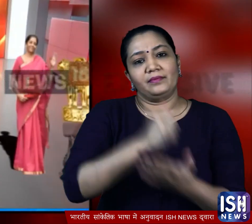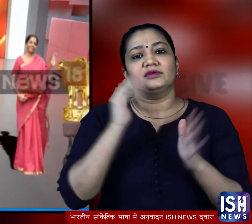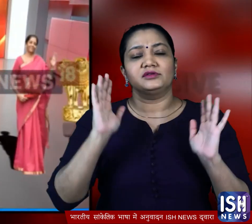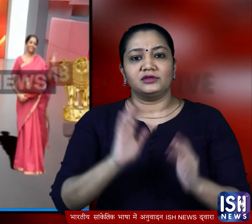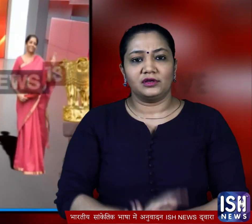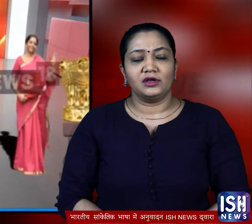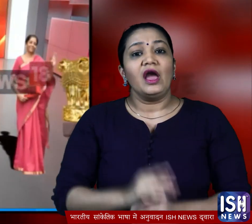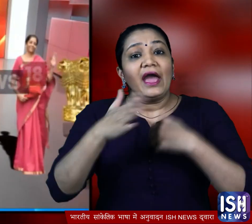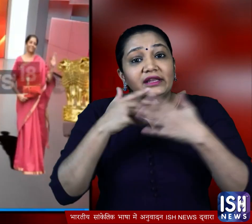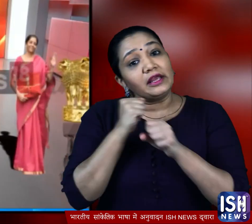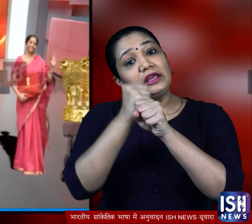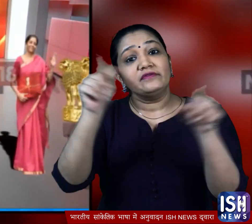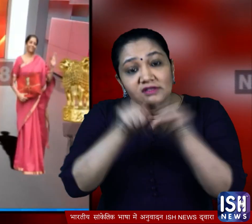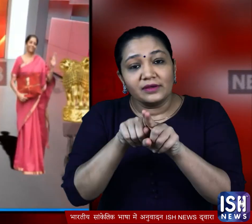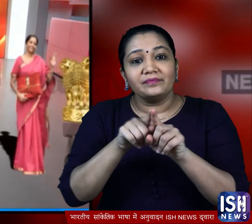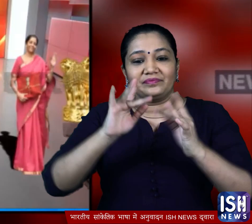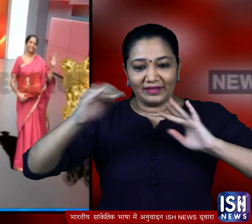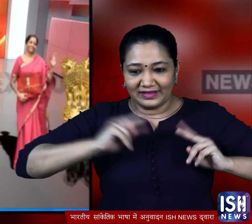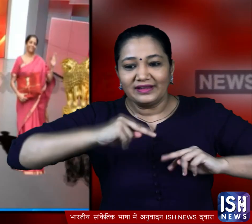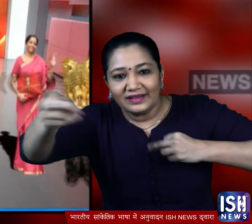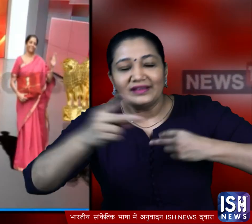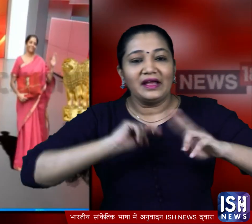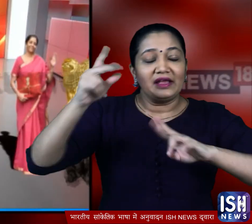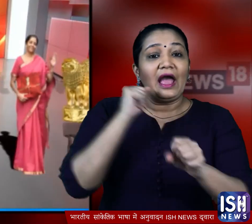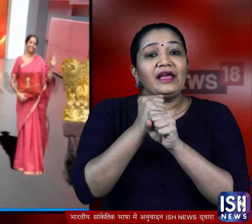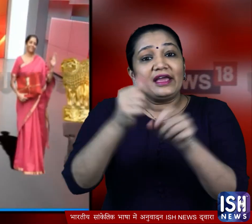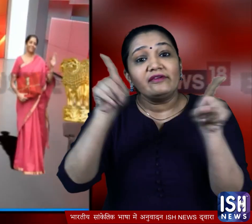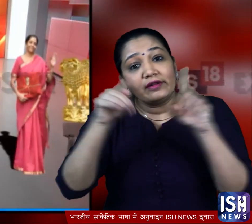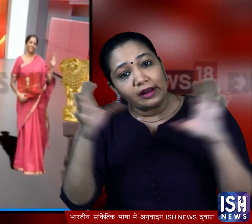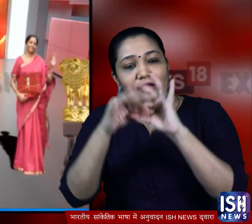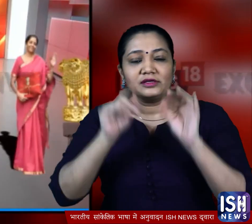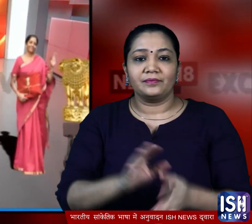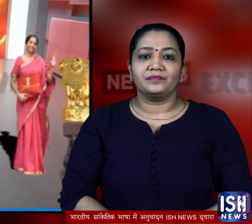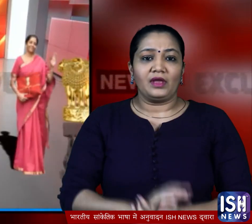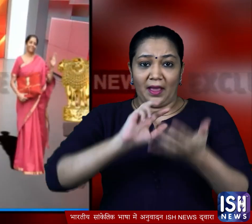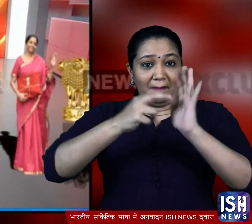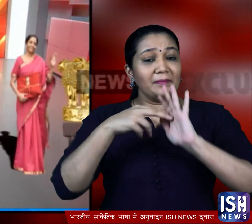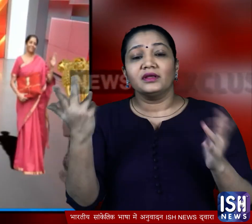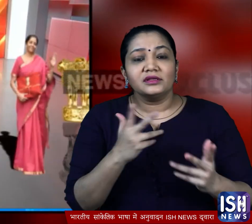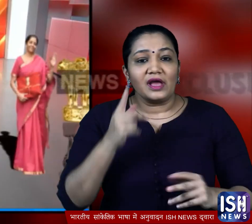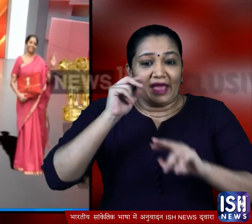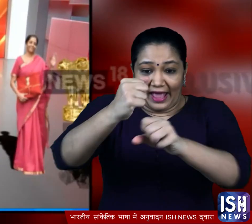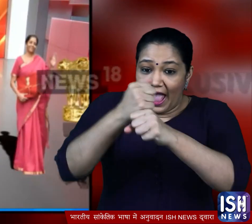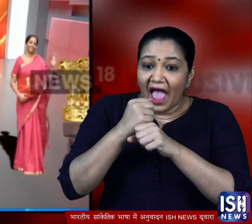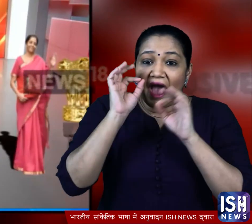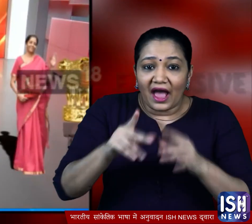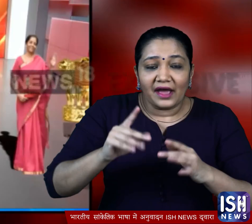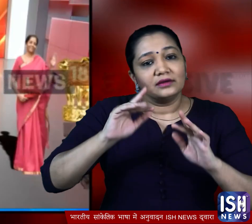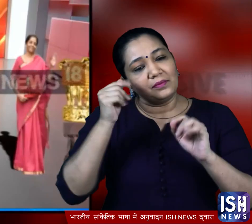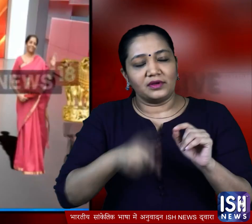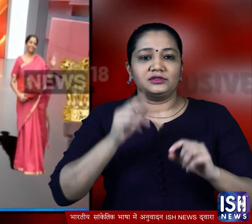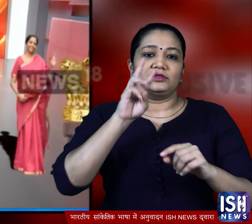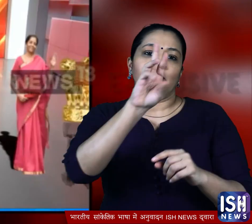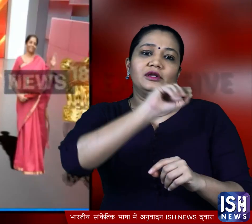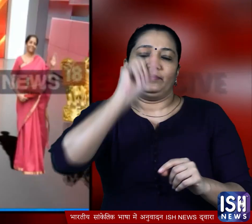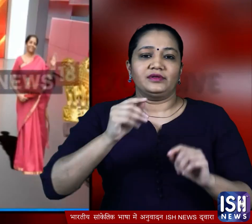देना होगा, जिसमें वो तोहफे भी शामिल होंगे जो क्रिप्टो करेंसी या वर्चुअल डिजिटल एसेट के जरिए दिए गए हैं। मतलब यह कि जिसे तोहफा मिला उसे सरकार